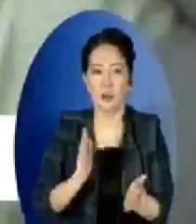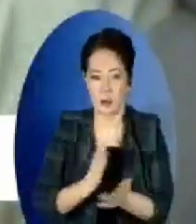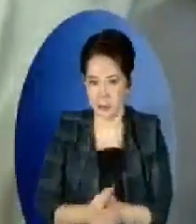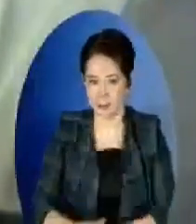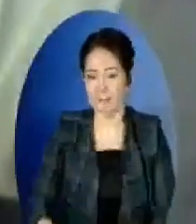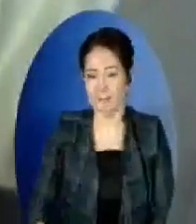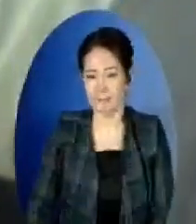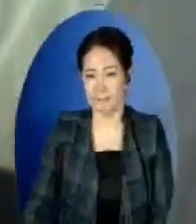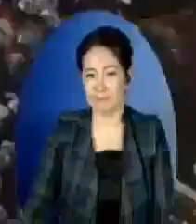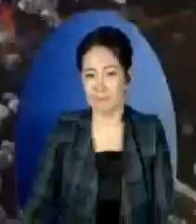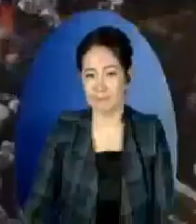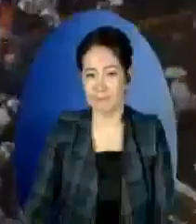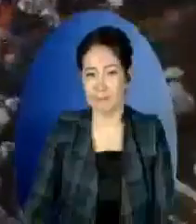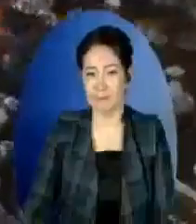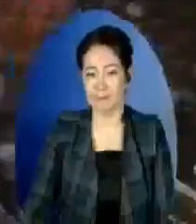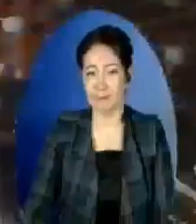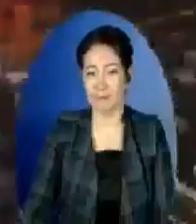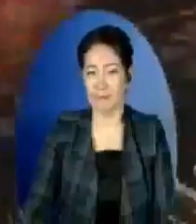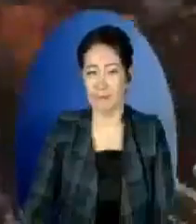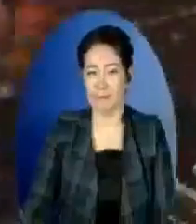to fight to protect their